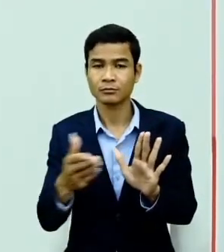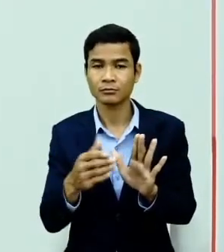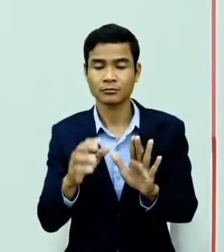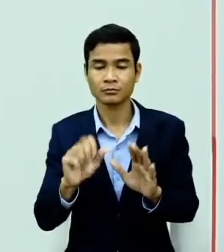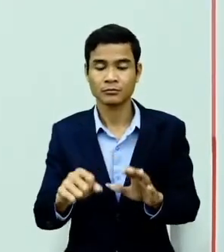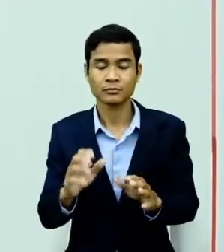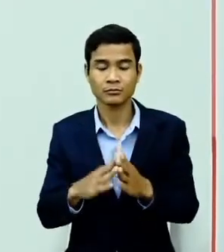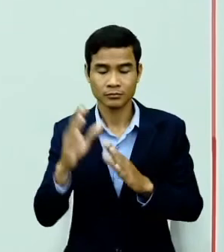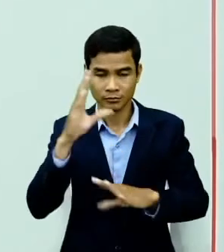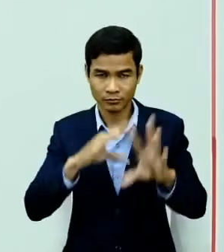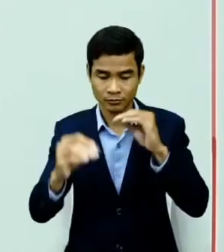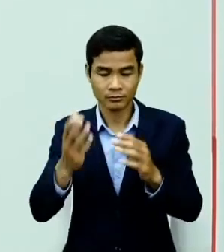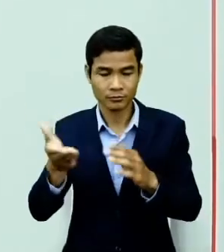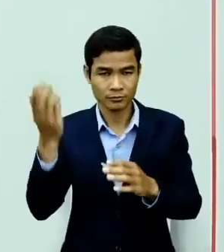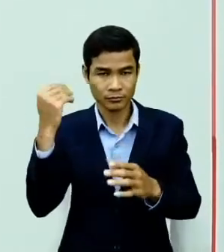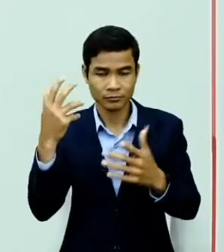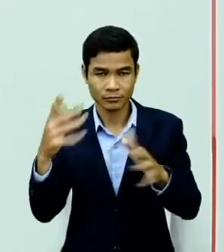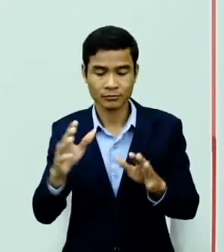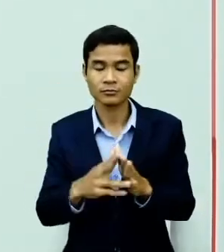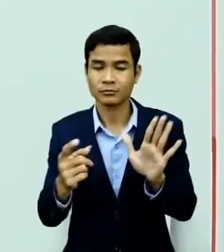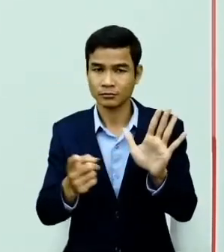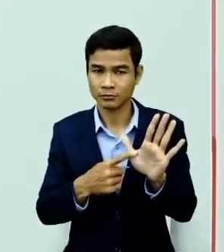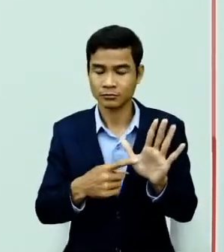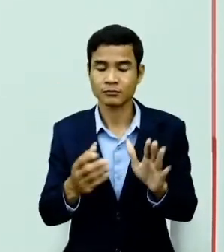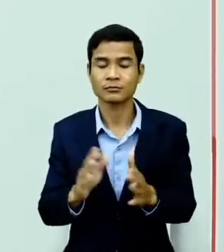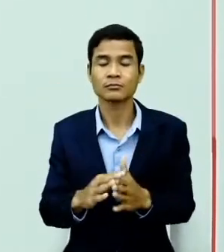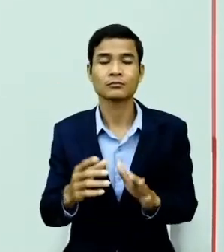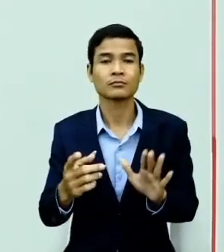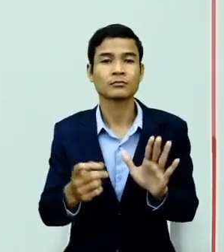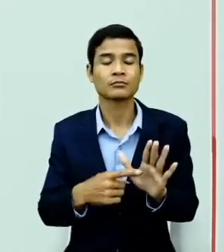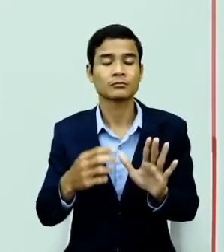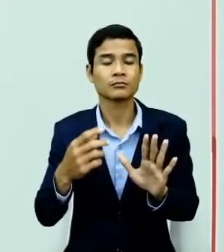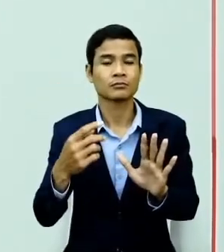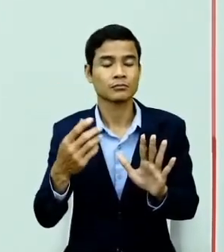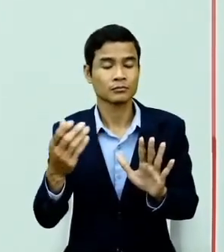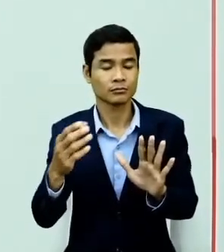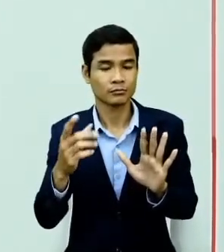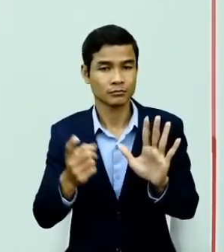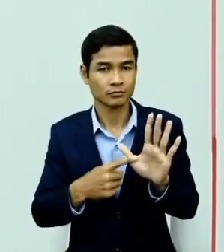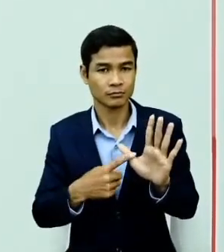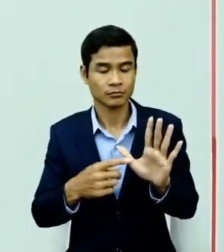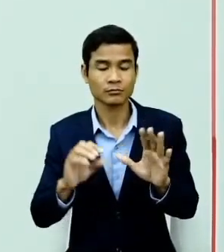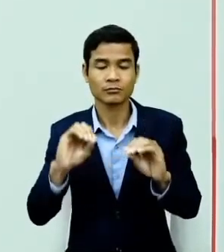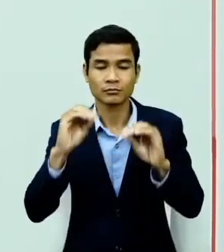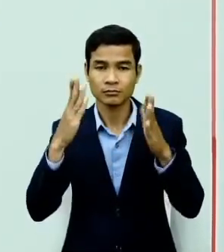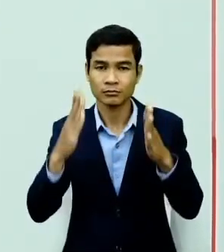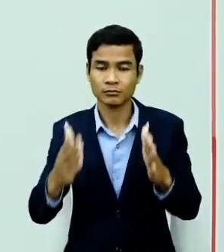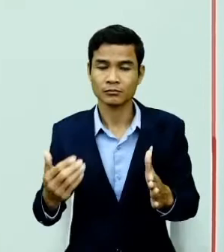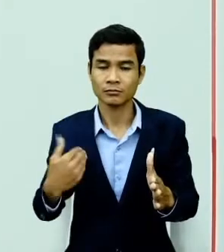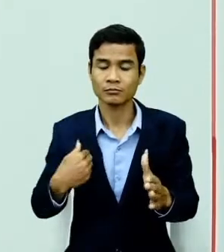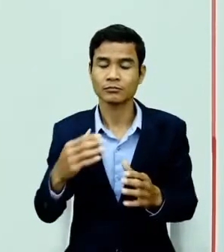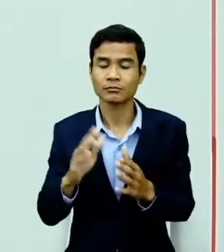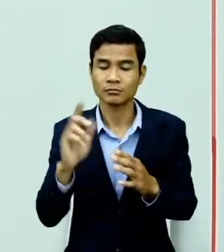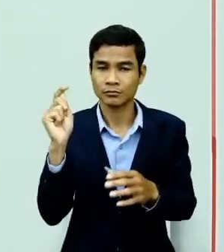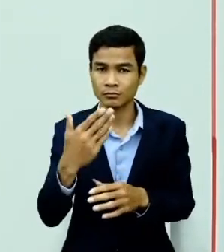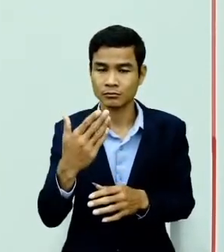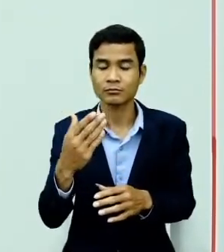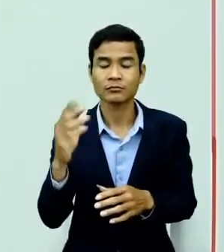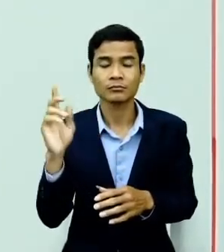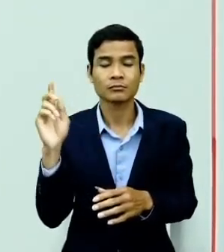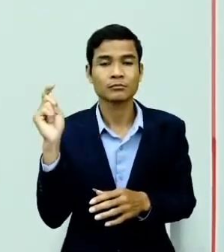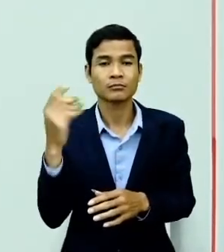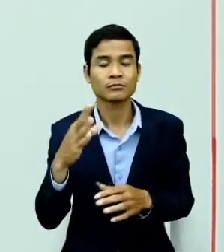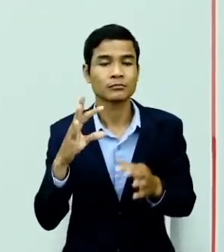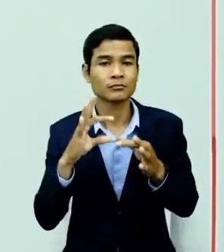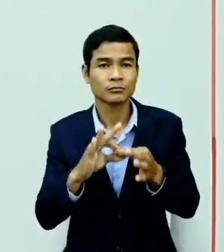ងបានរៀនកាលពីថ្ងៃមុនរួចហើយចាស្រៈអេហើយអ្នកគ្រូក៏ចាក៏មានរូបភាពដែលតាក់ទែងជាមួយ